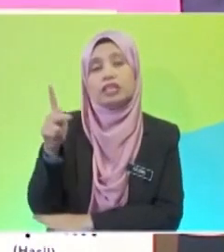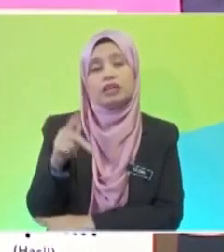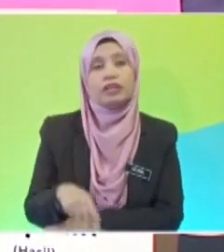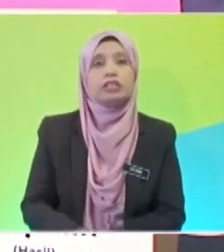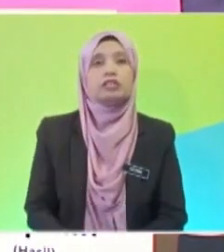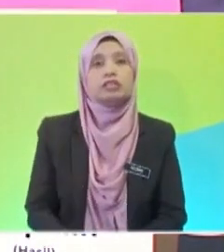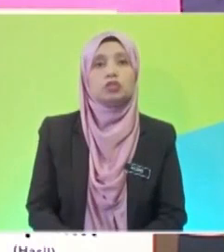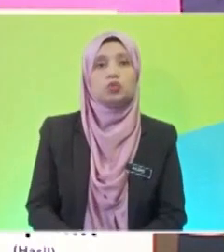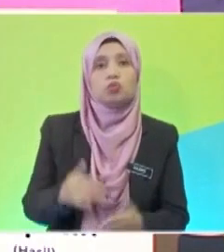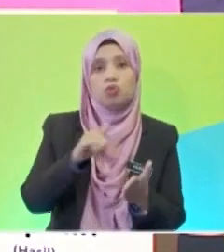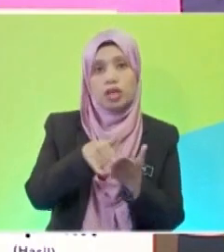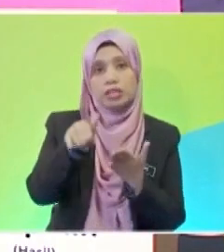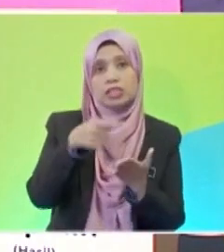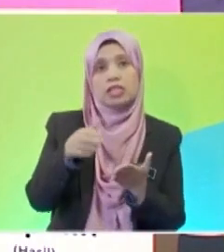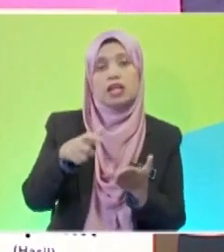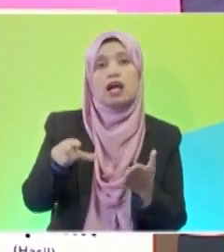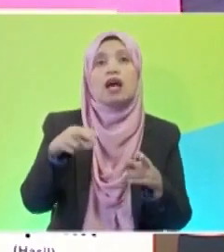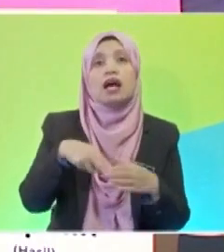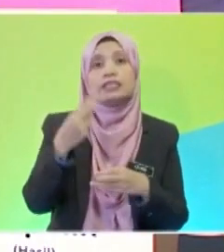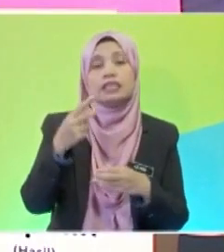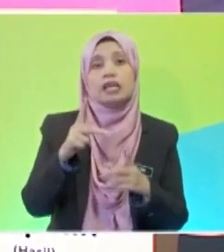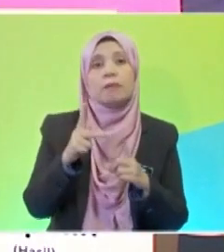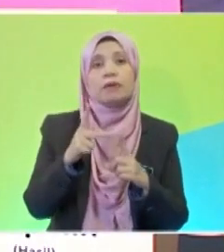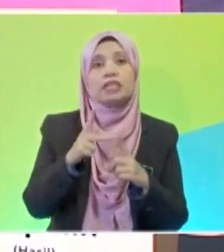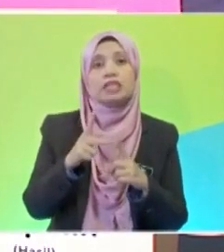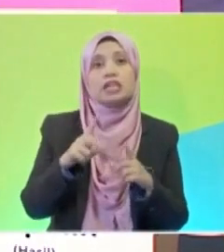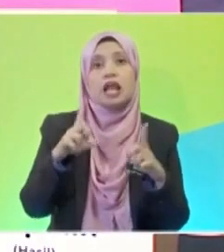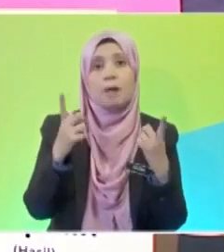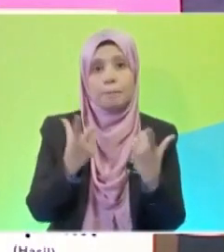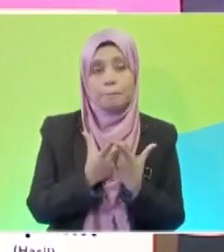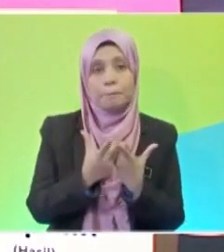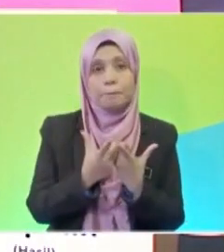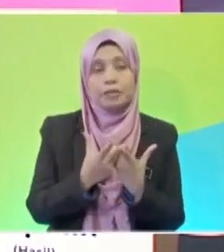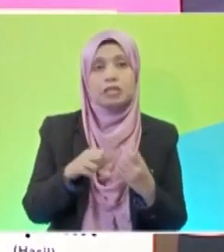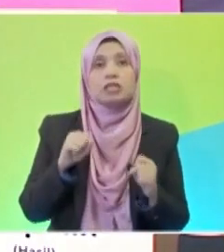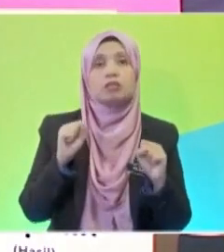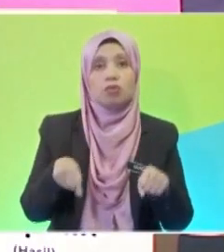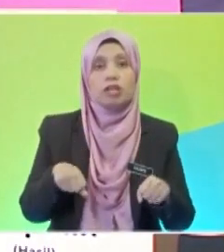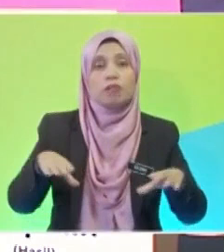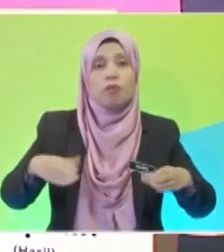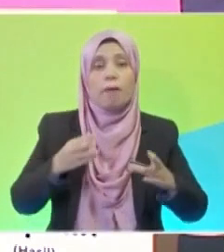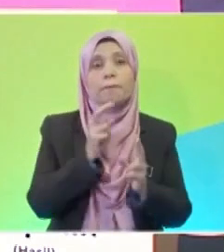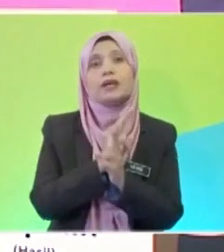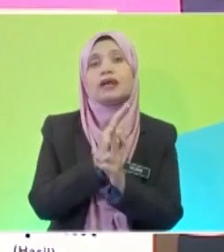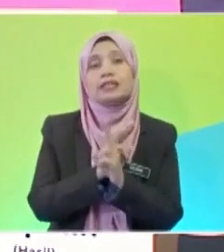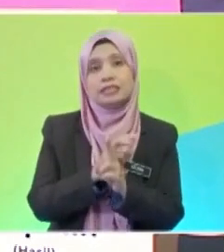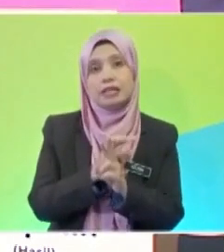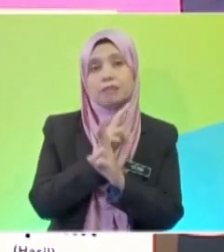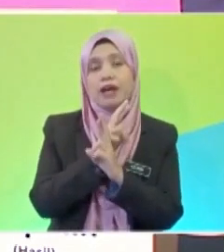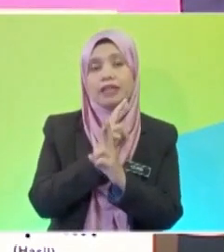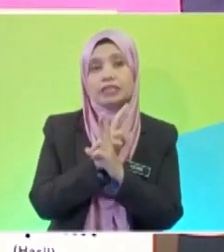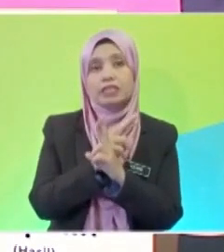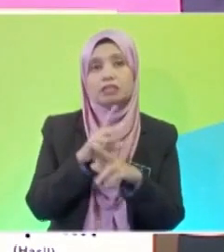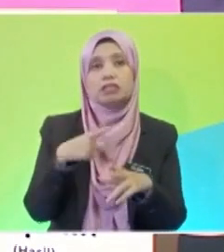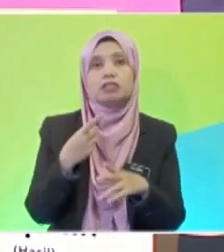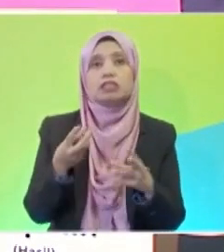Yuran adalah hasil kepada kelab itu. Okey. Jadi kita dah boleh buat pelarasan di sini. Apa yang kita nak cari? Kalau milikan